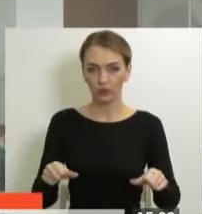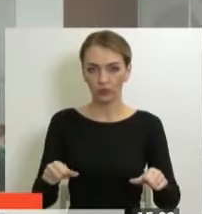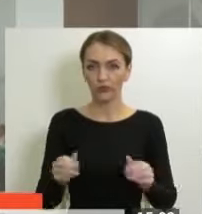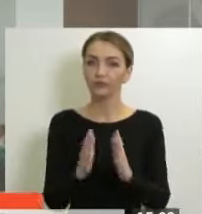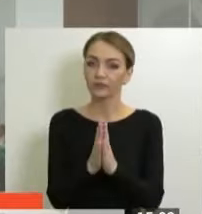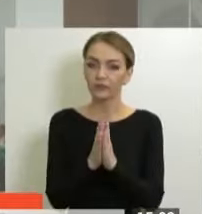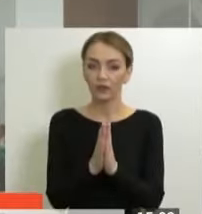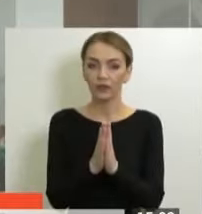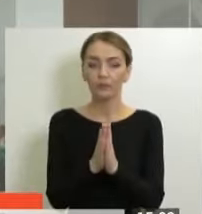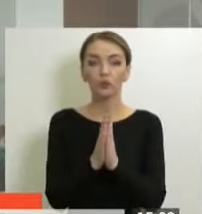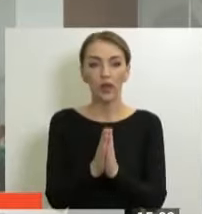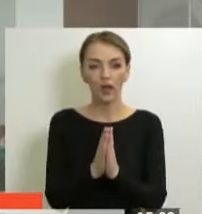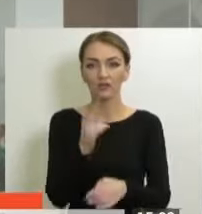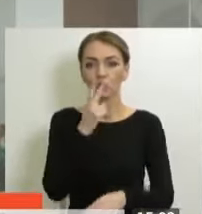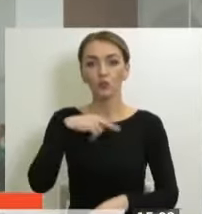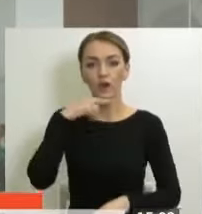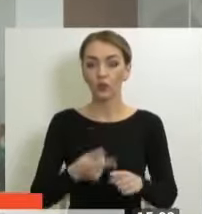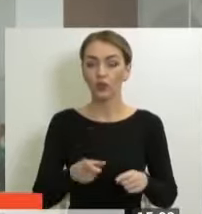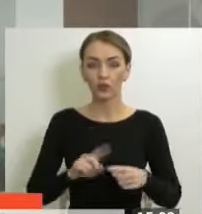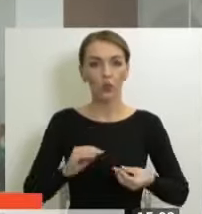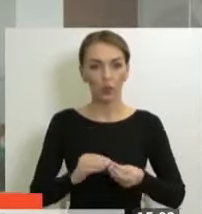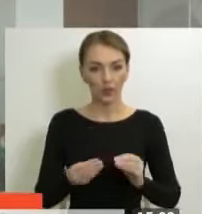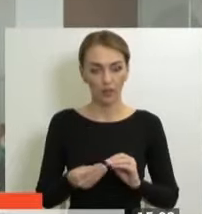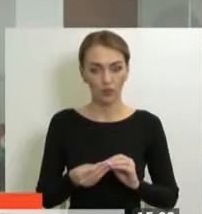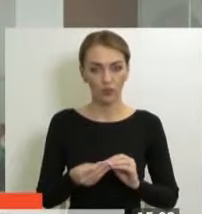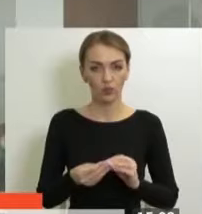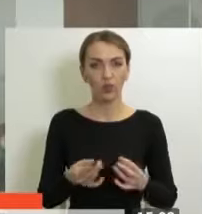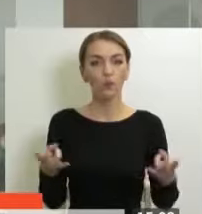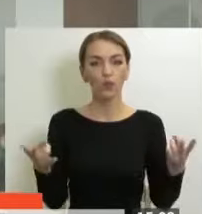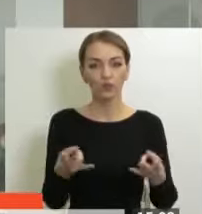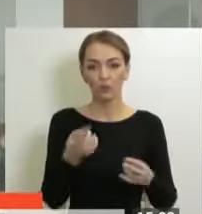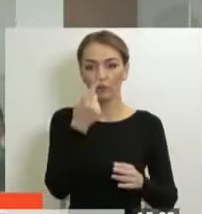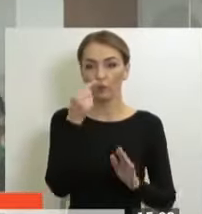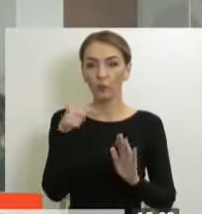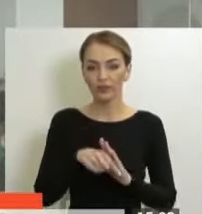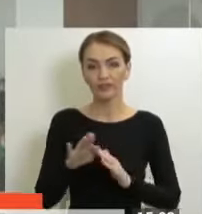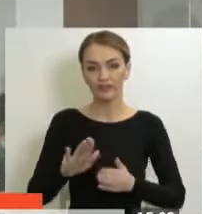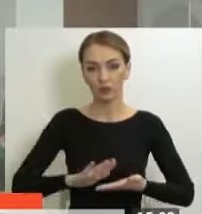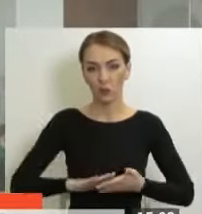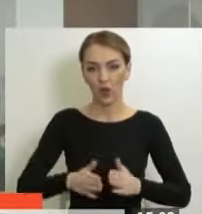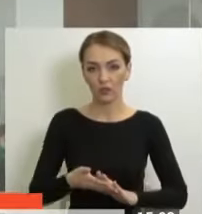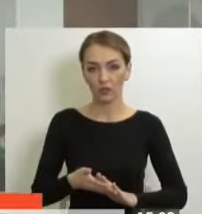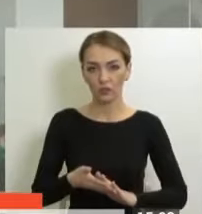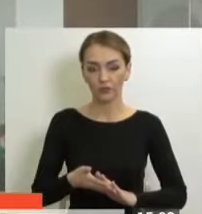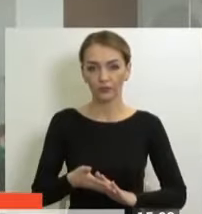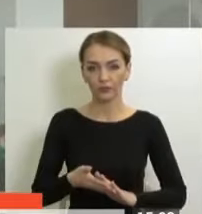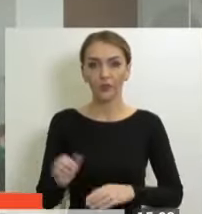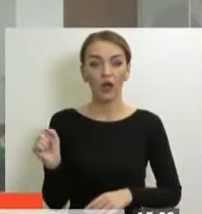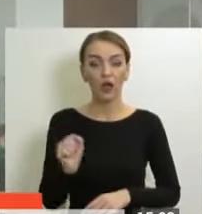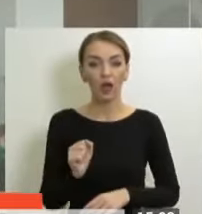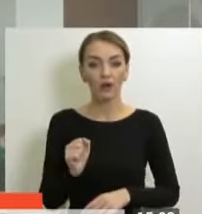обов'язково, будь ласка, зверніть увагу на цю проблему і потрібно втрутитись в ситуацію.